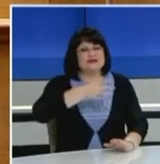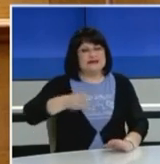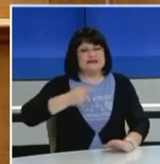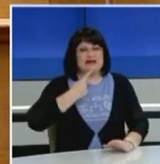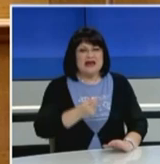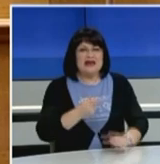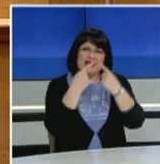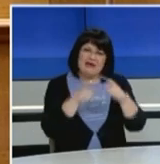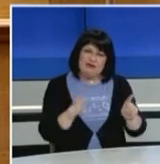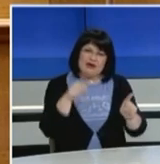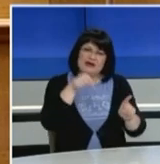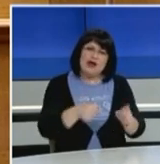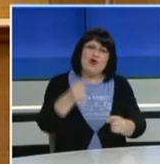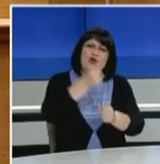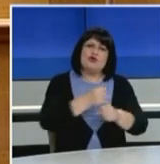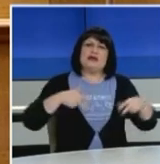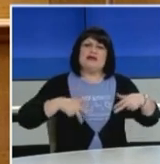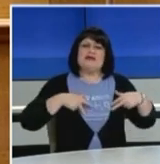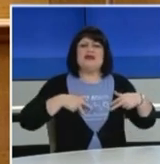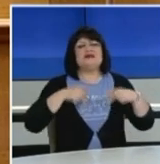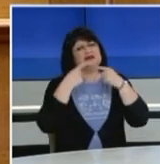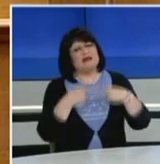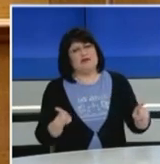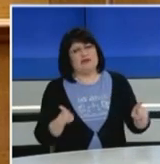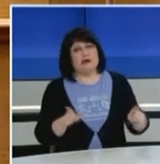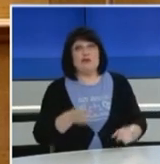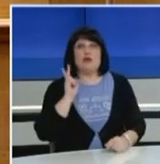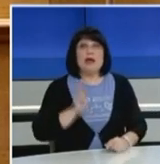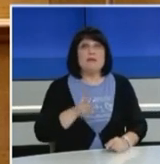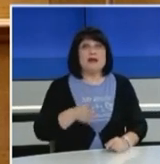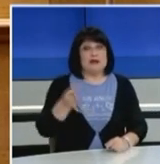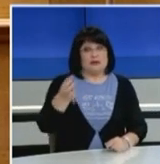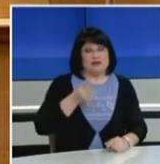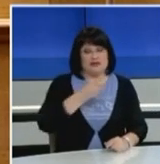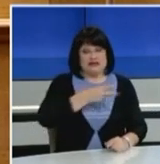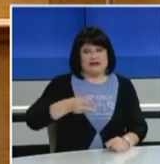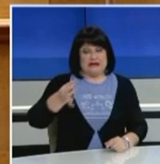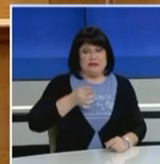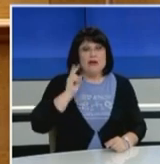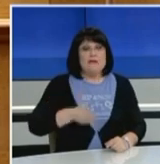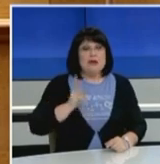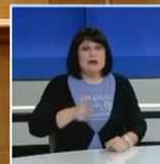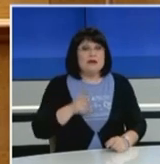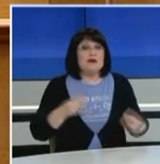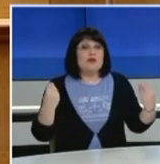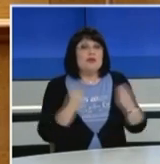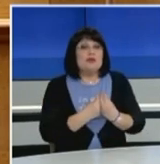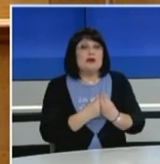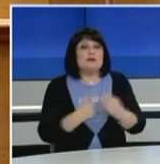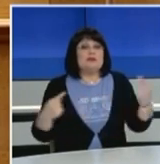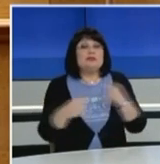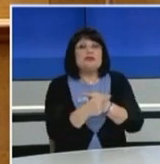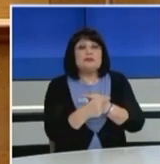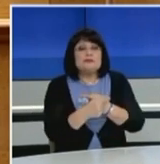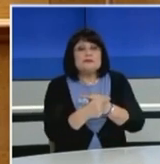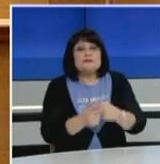ένα άκρος επικίνδυνο θεσμό, σε εισαγωγικά δικά σας λόγια κύριε του ΣΥΡΙΖΑ, ασυμβίβαστο